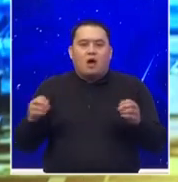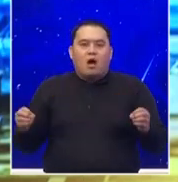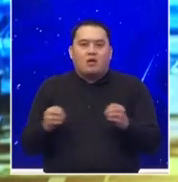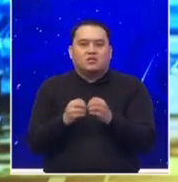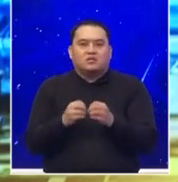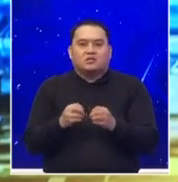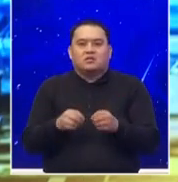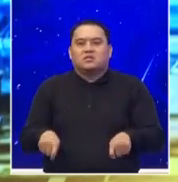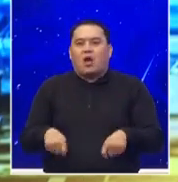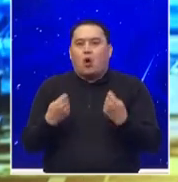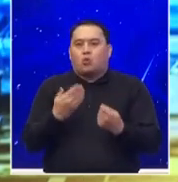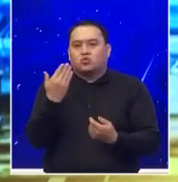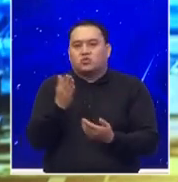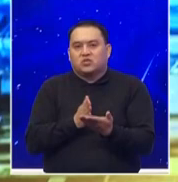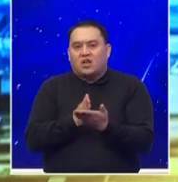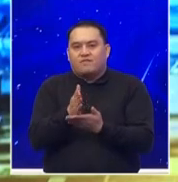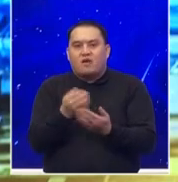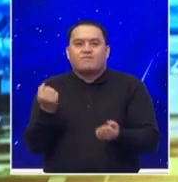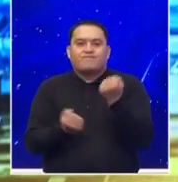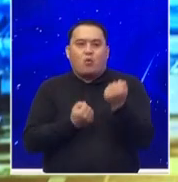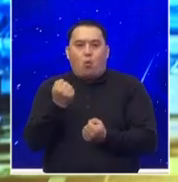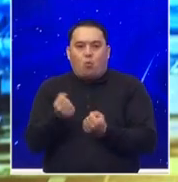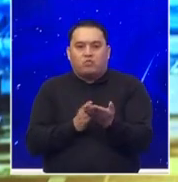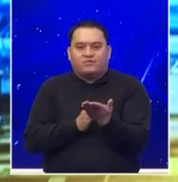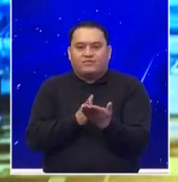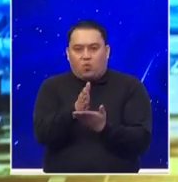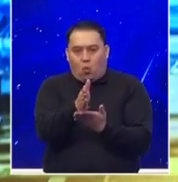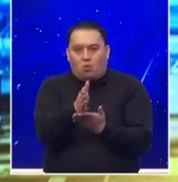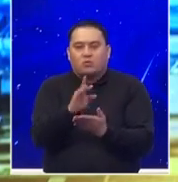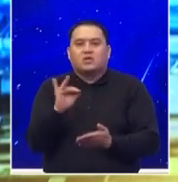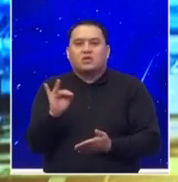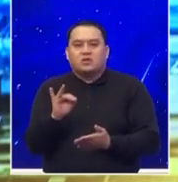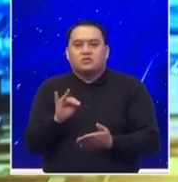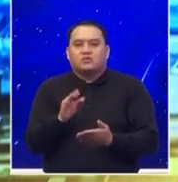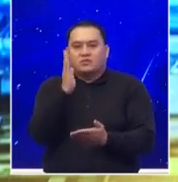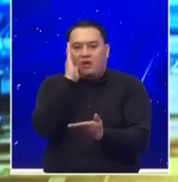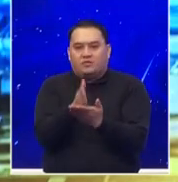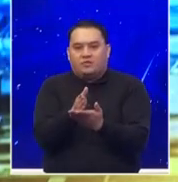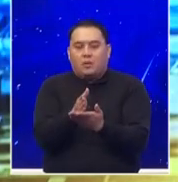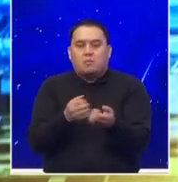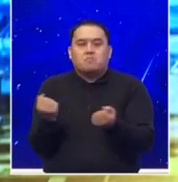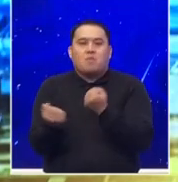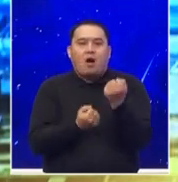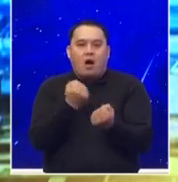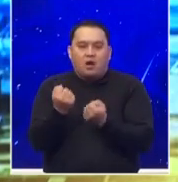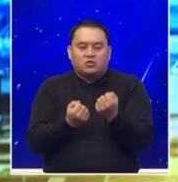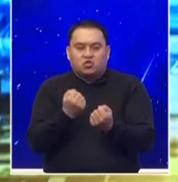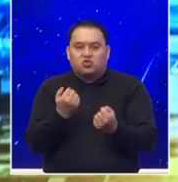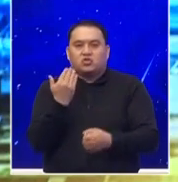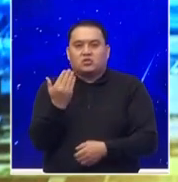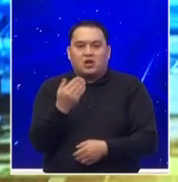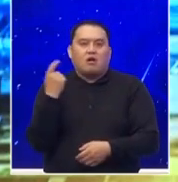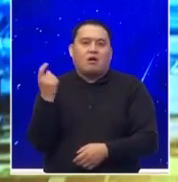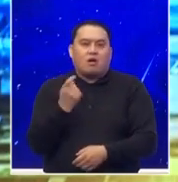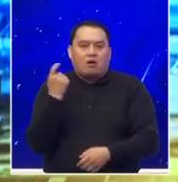дороге. Пенсионер выехал на своем пикапе на одностороннюю дорогу. Навстречу ему двигался водитель «Лада».